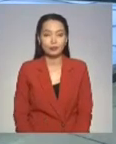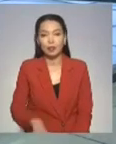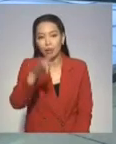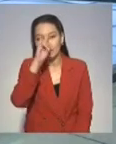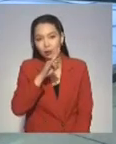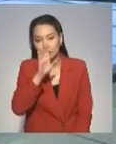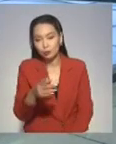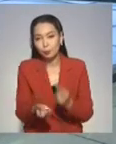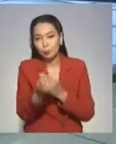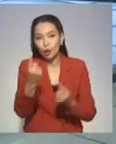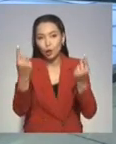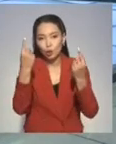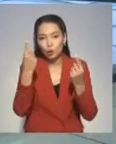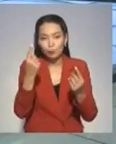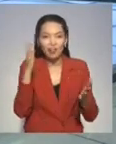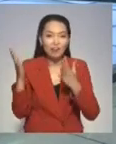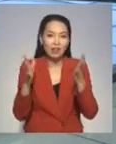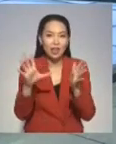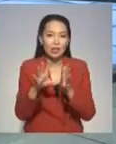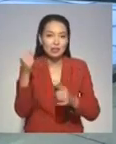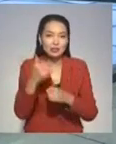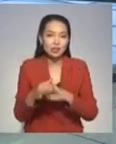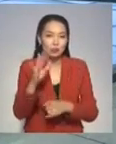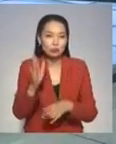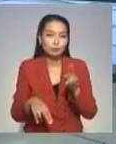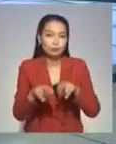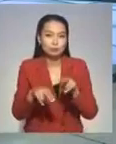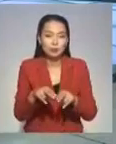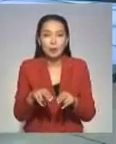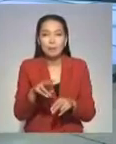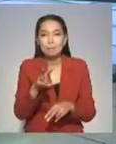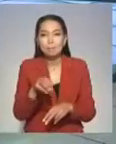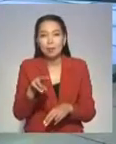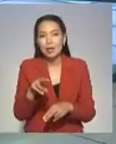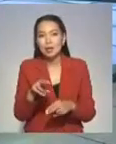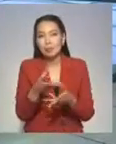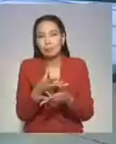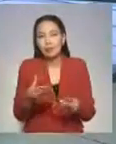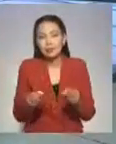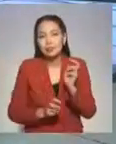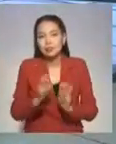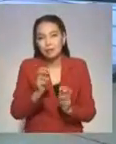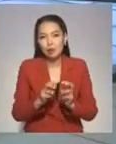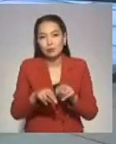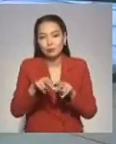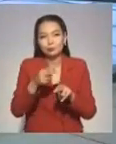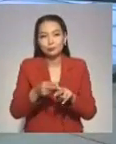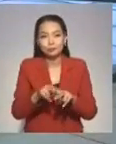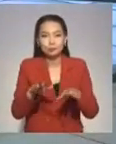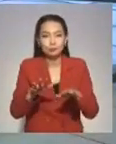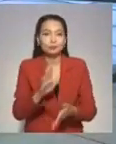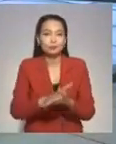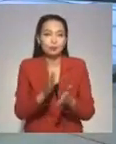В Казахстане появится крупная ветряная электростанция и будет построен медиплавильный завод. О строительстве этих объектов договорились в